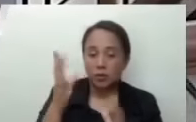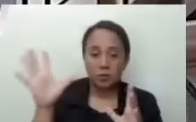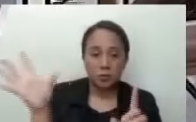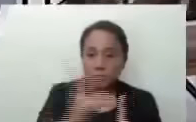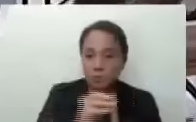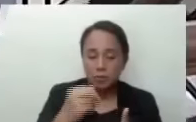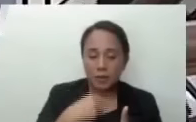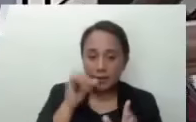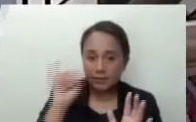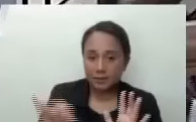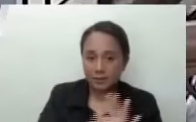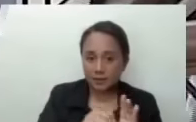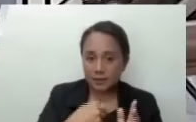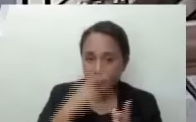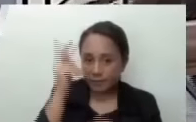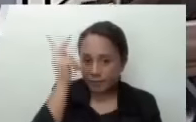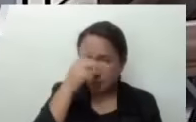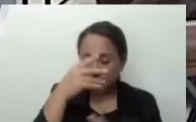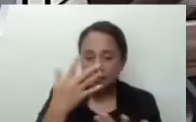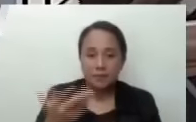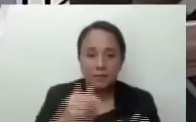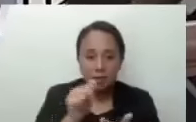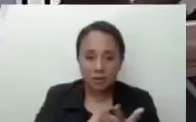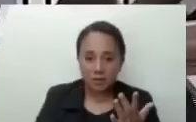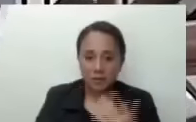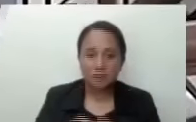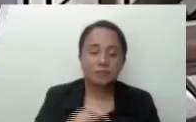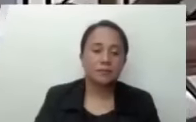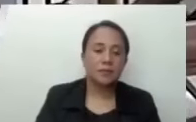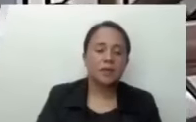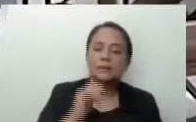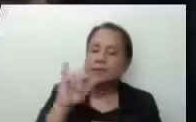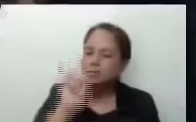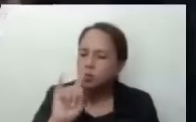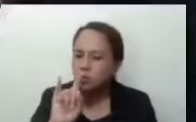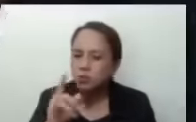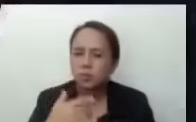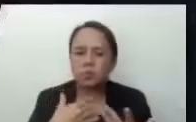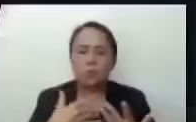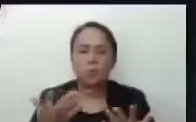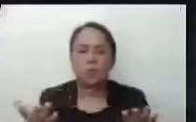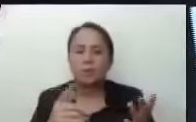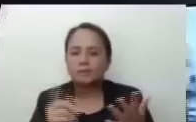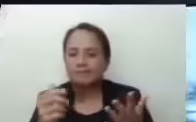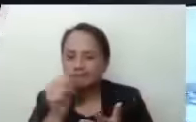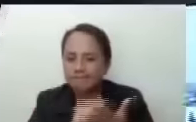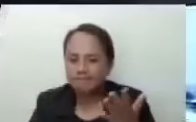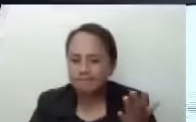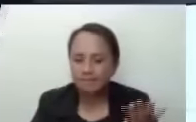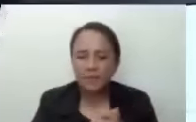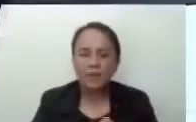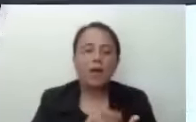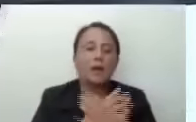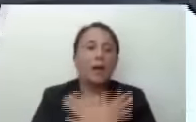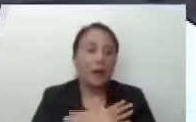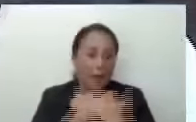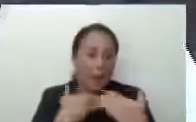o pilosopiya ng mga ah ma-promote din yungang singing nila may pahingahan at coffee shop sa ikatlong